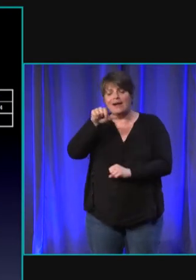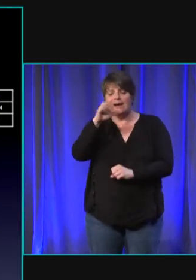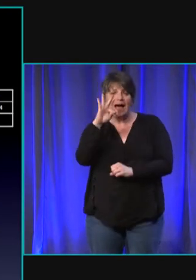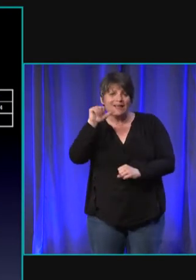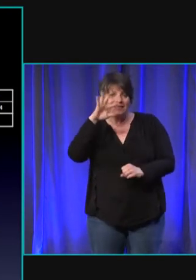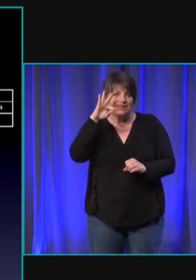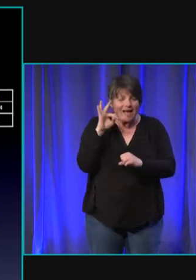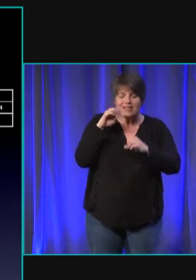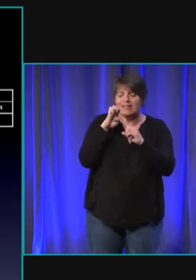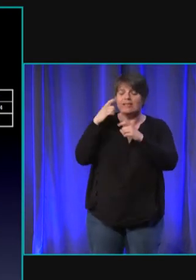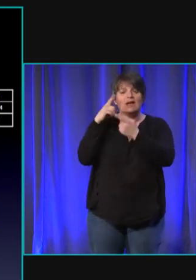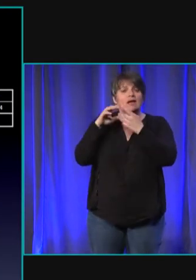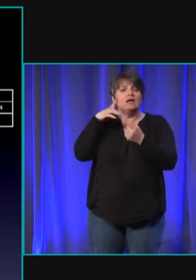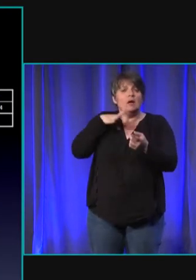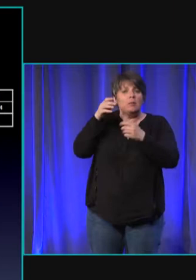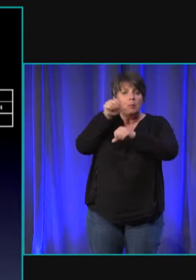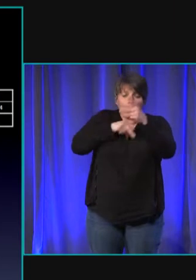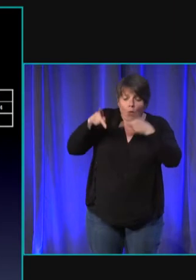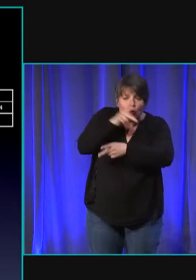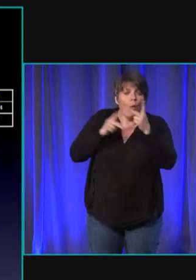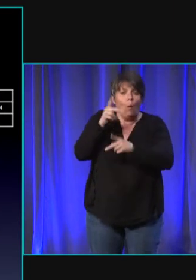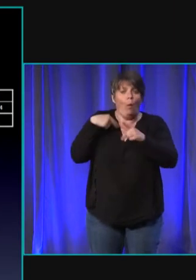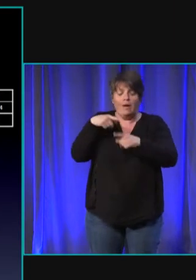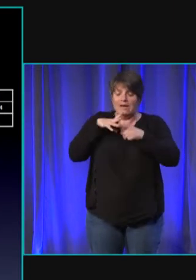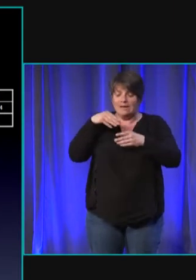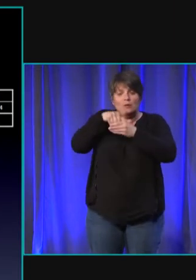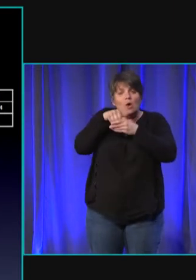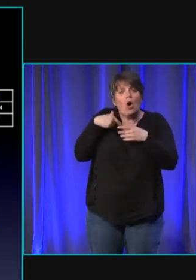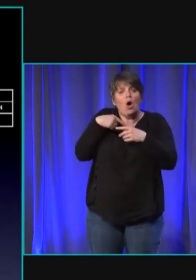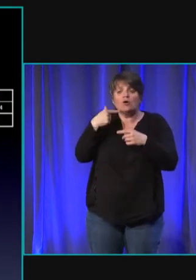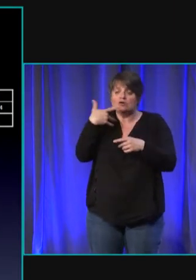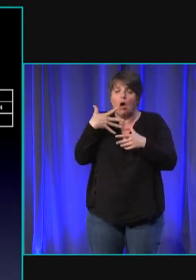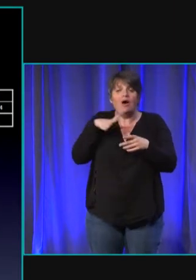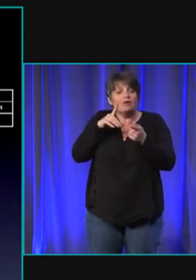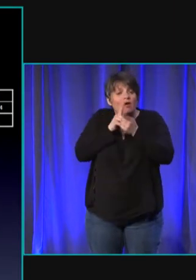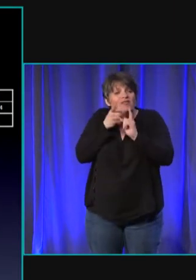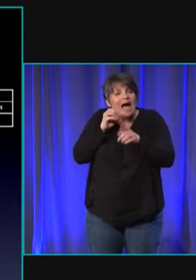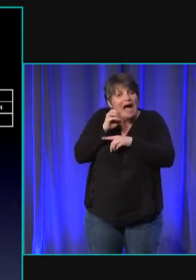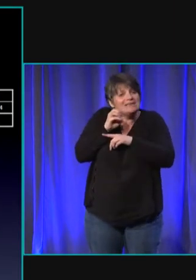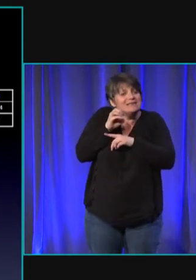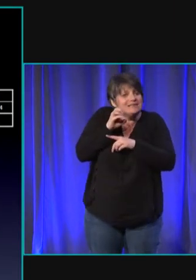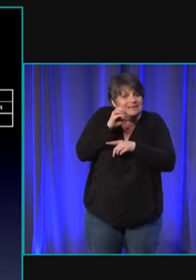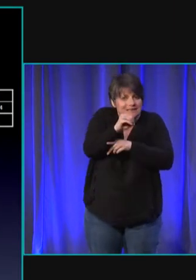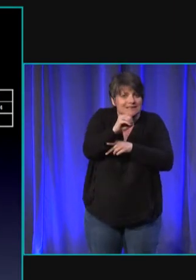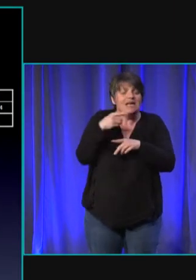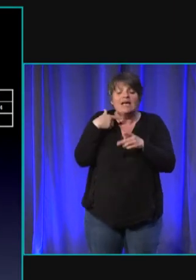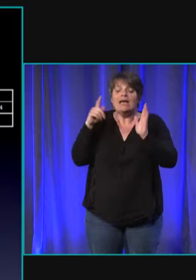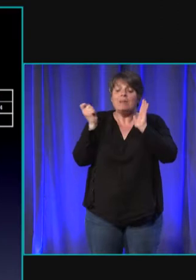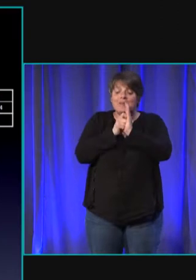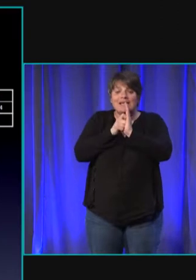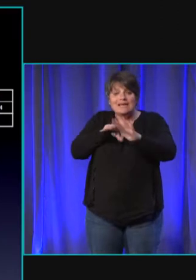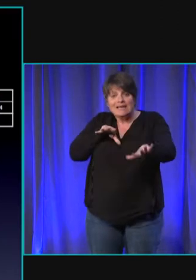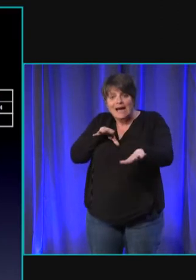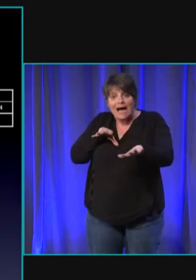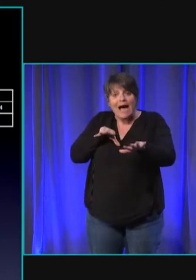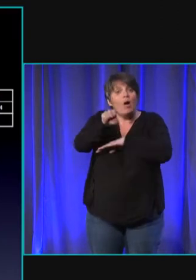il y a une acidose musculaire qui se crée, ou une acidose sanguine qui se crée. Mais lorsque vous regardez durant la récupération, il